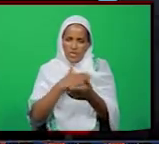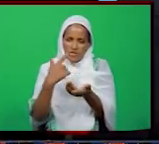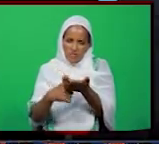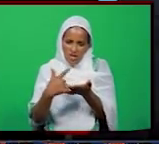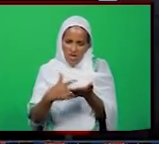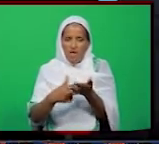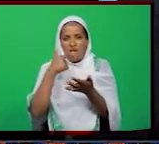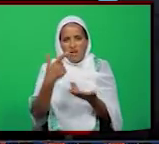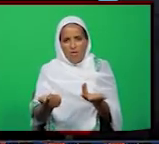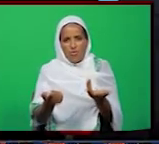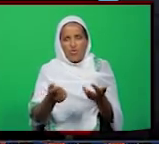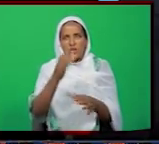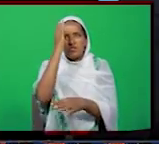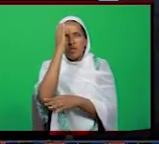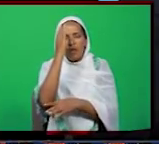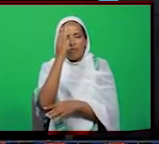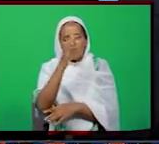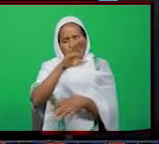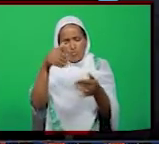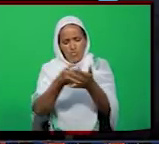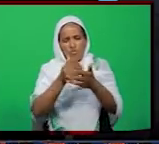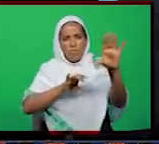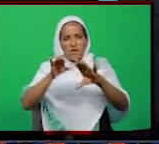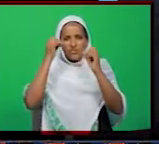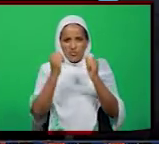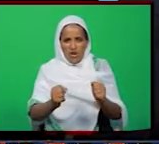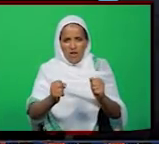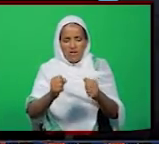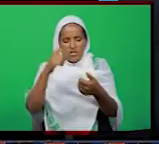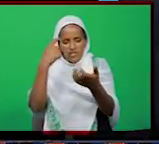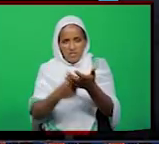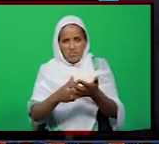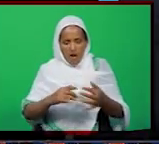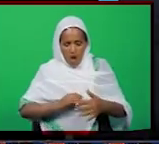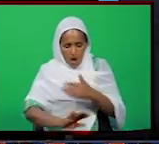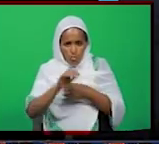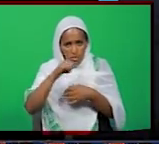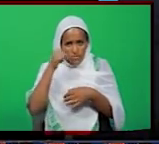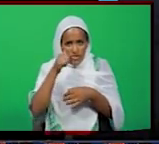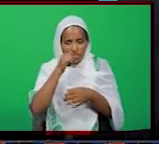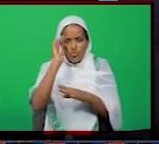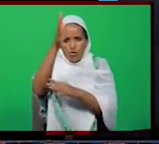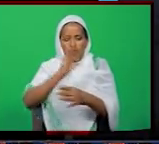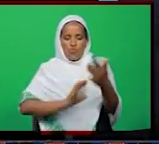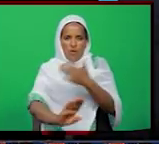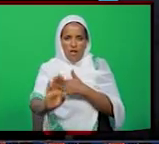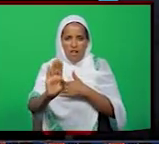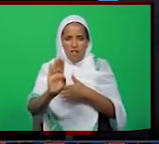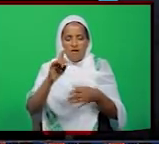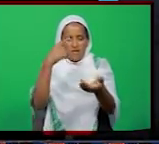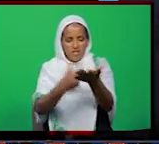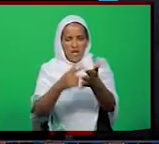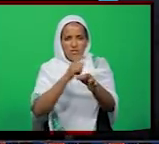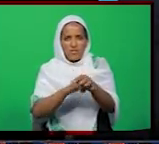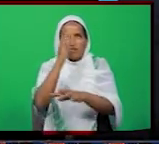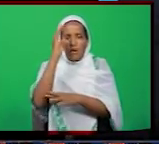ለመቤታችን። እግዚአብሔር የሚሳነው ነገር የለምና እነዚያ መሐን ሴቶች ይወልዳሉ። የተሳሉትን በግ